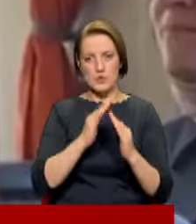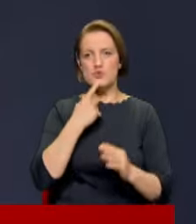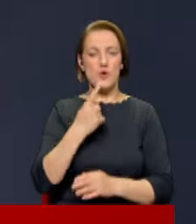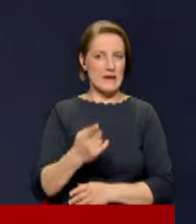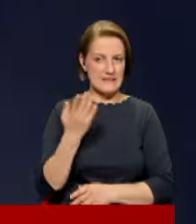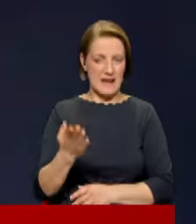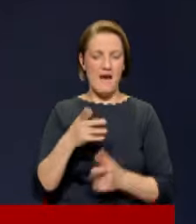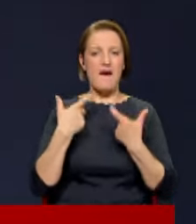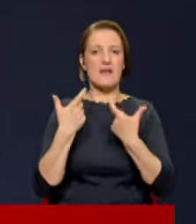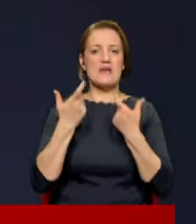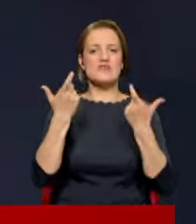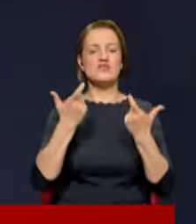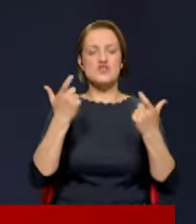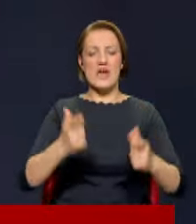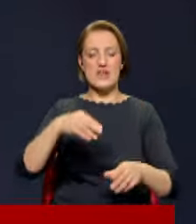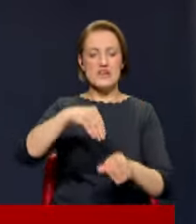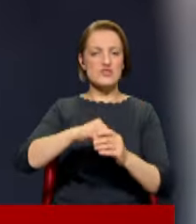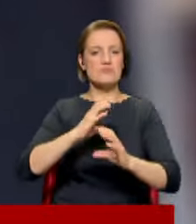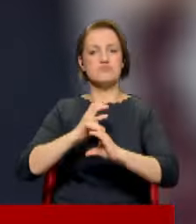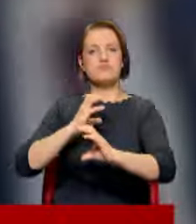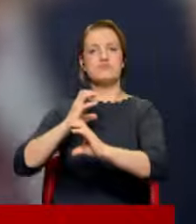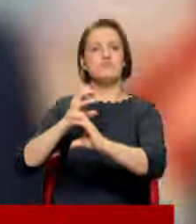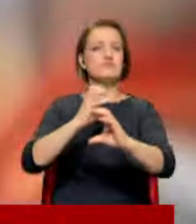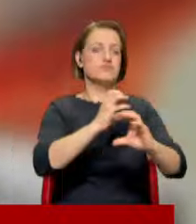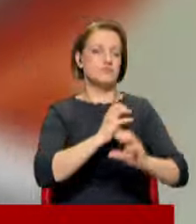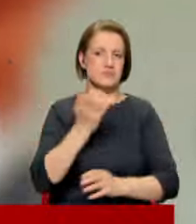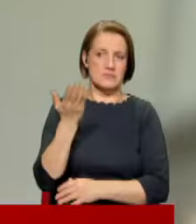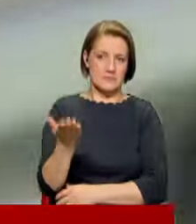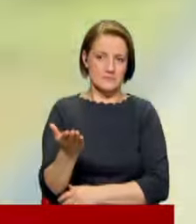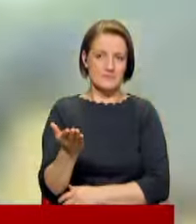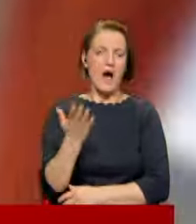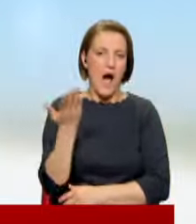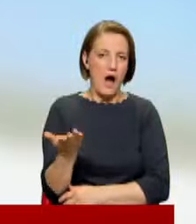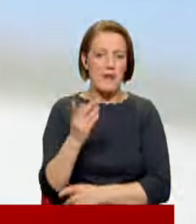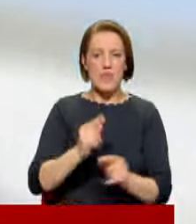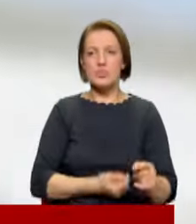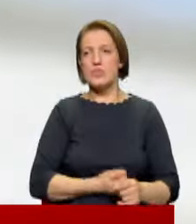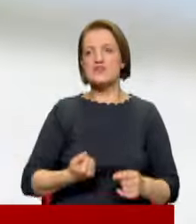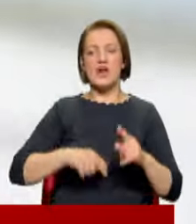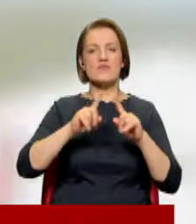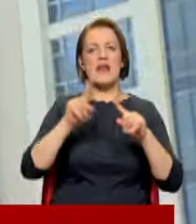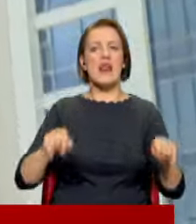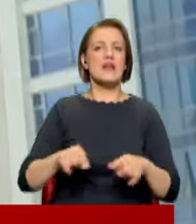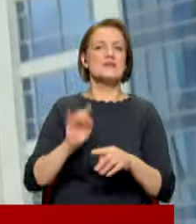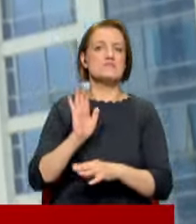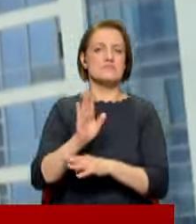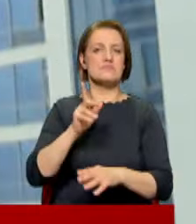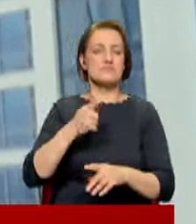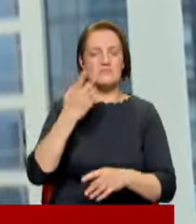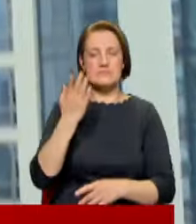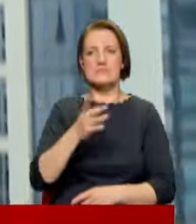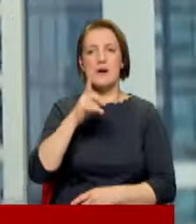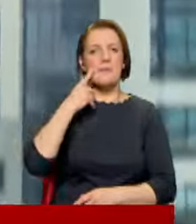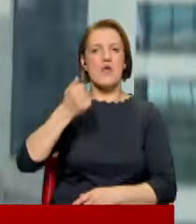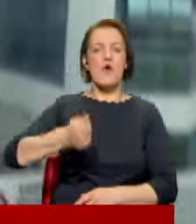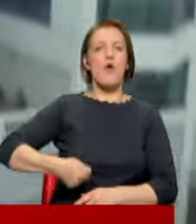mesajı Hatay'da şehir içinde otobüsle seyahat ederek vermişti Çevre Bakanı öas Seek ama tasarruf genelgesine rağmen Bakanlığın Ankara'da